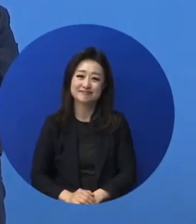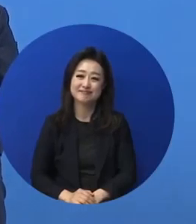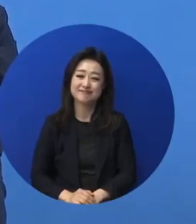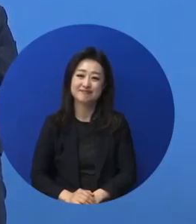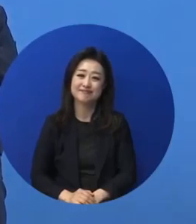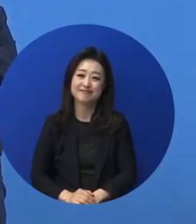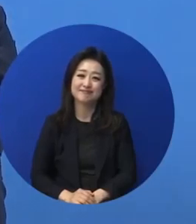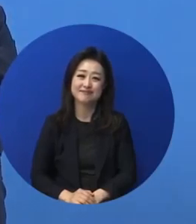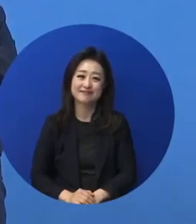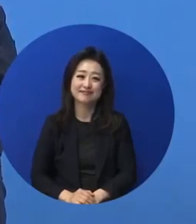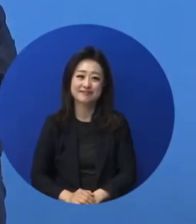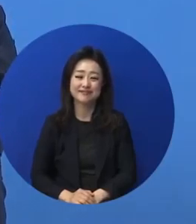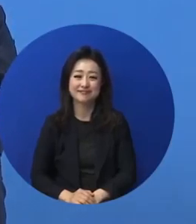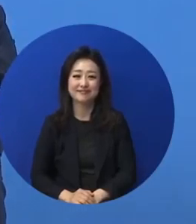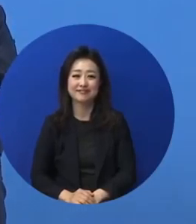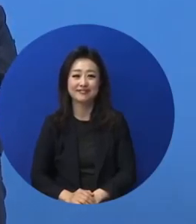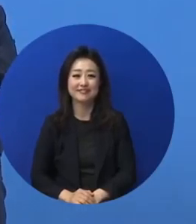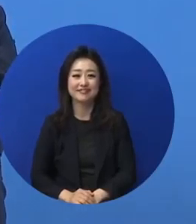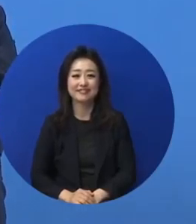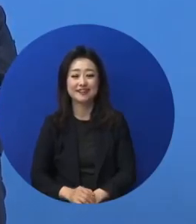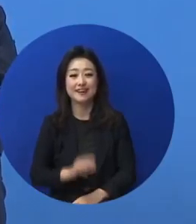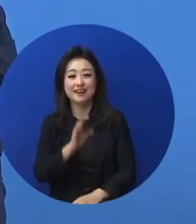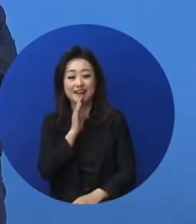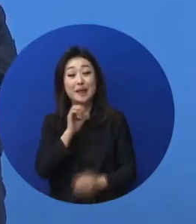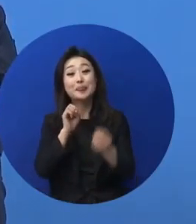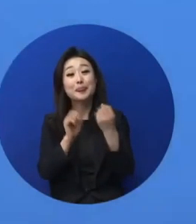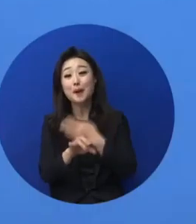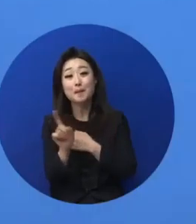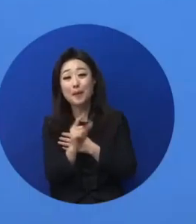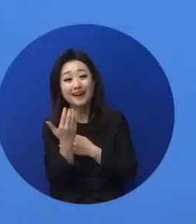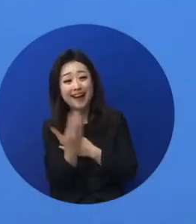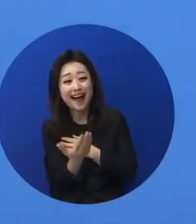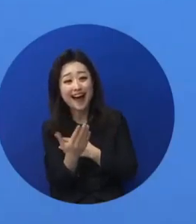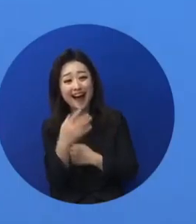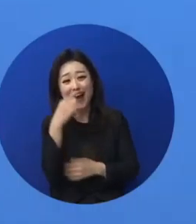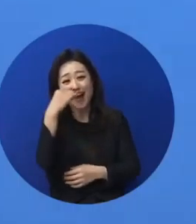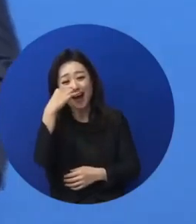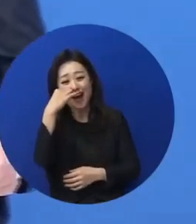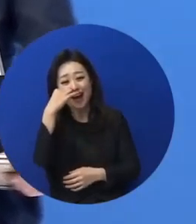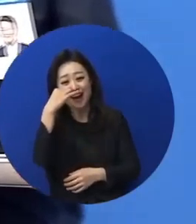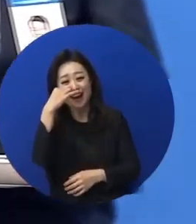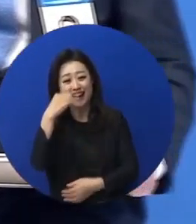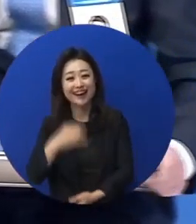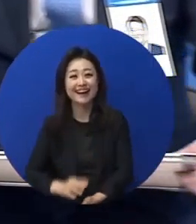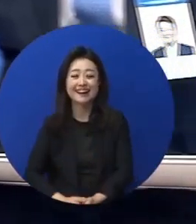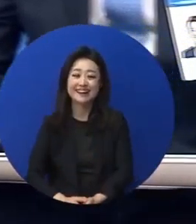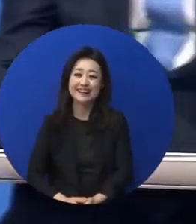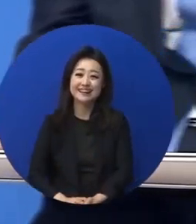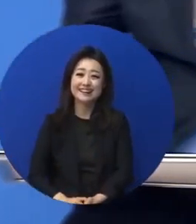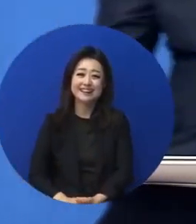일단 질문은 현문이었습니다. 현명한 질문이었는데 답은 어떤 답이 나올까요?